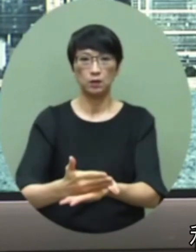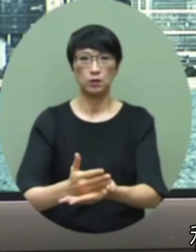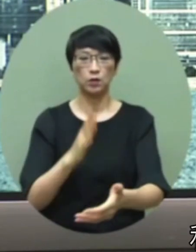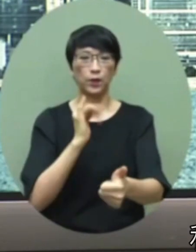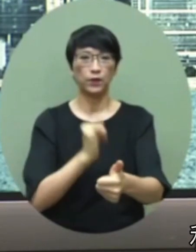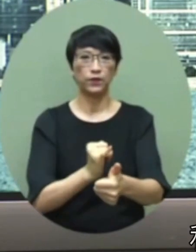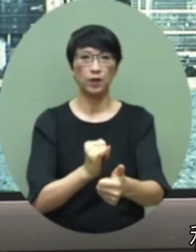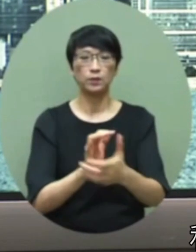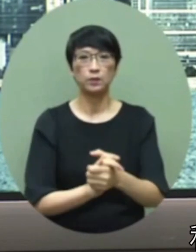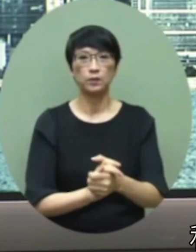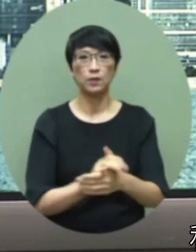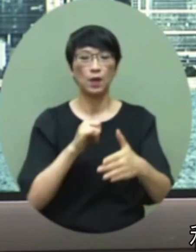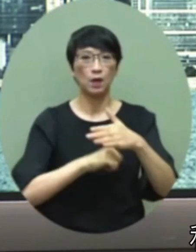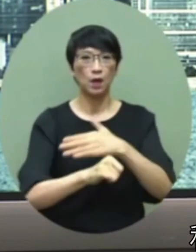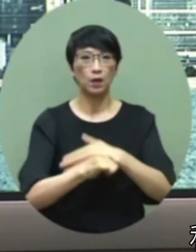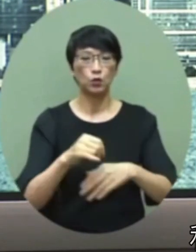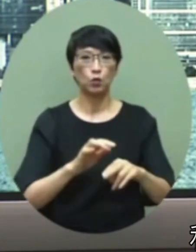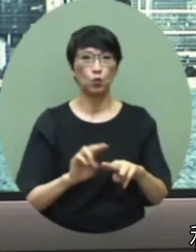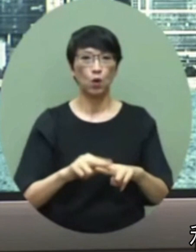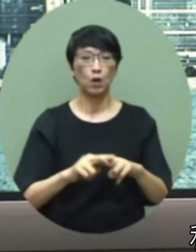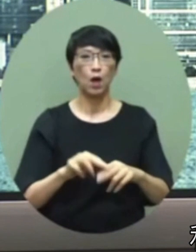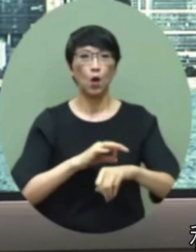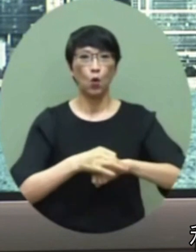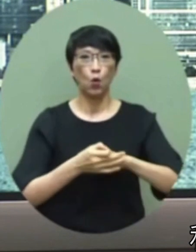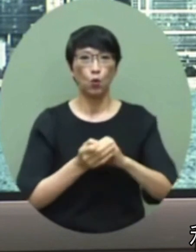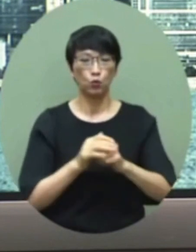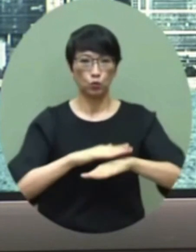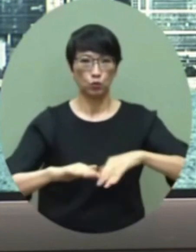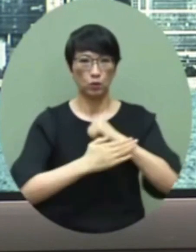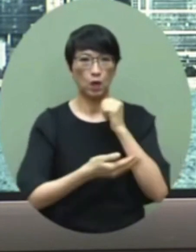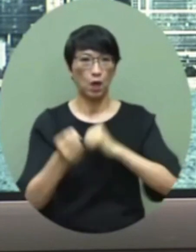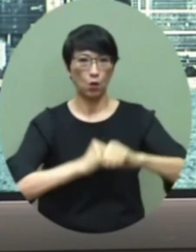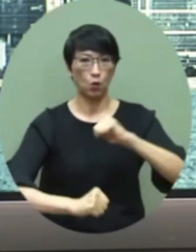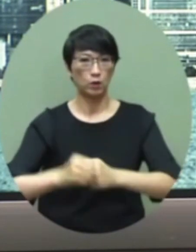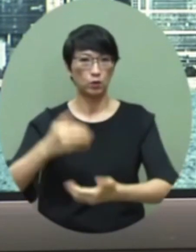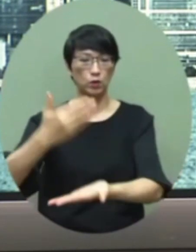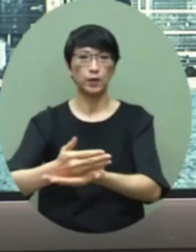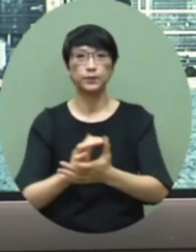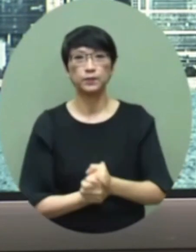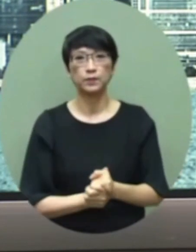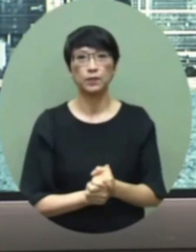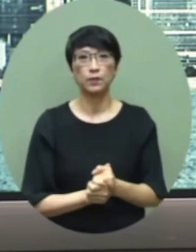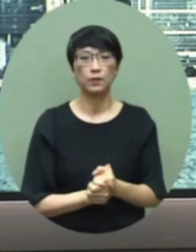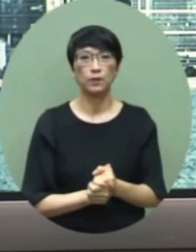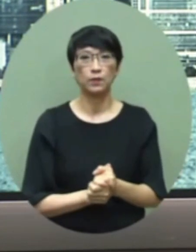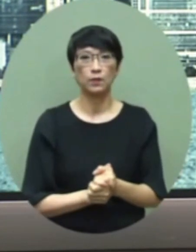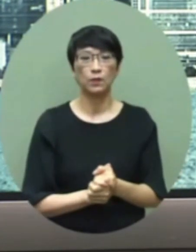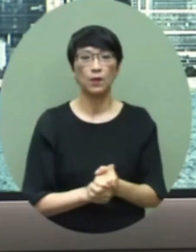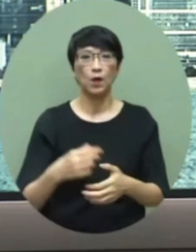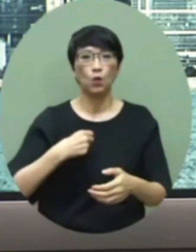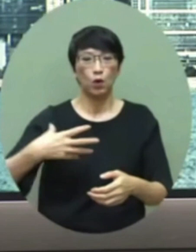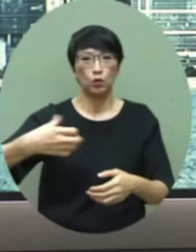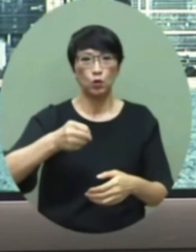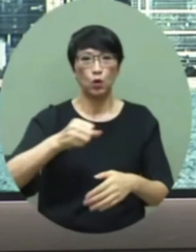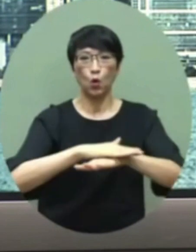治危害國家安全的活動和行為。在維護國家主權、